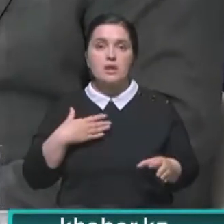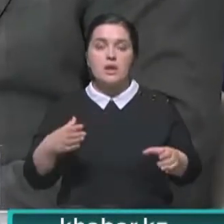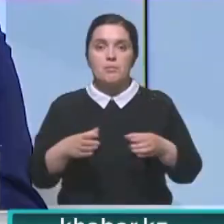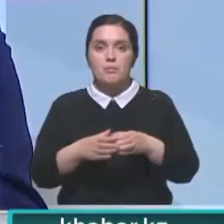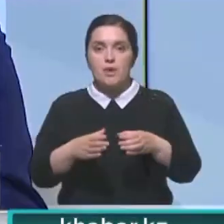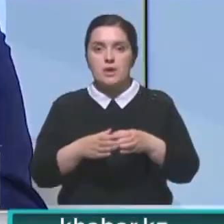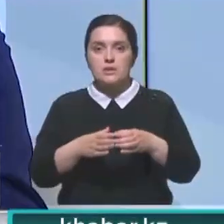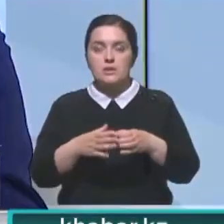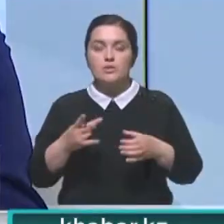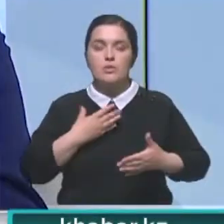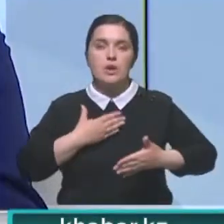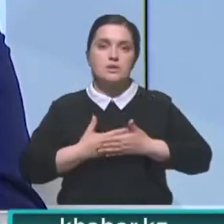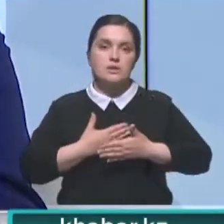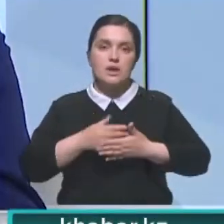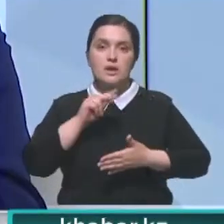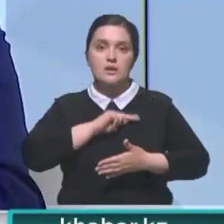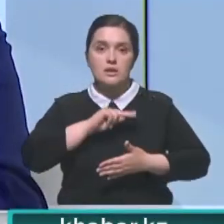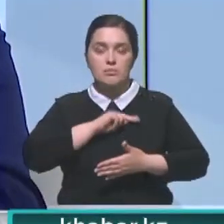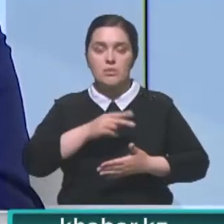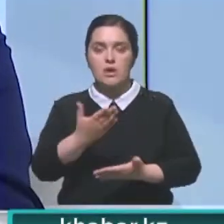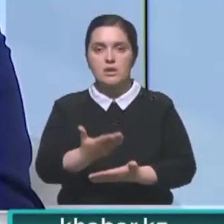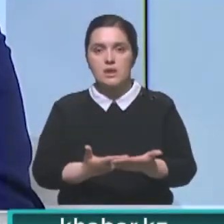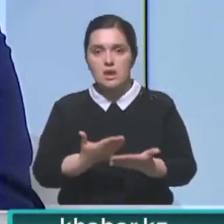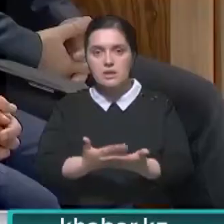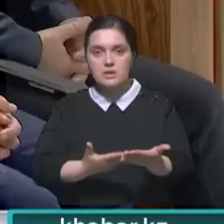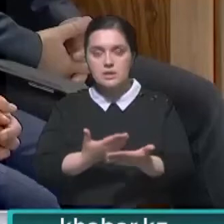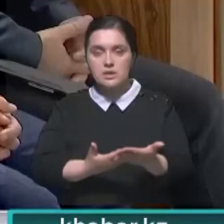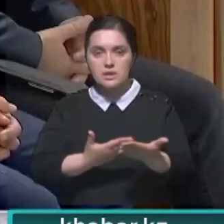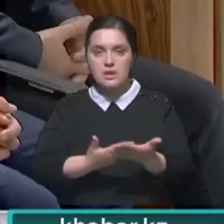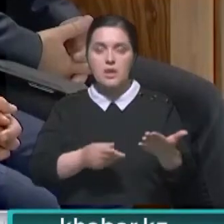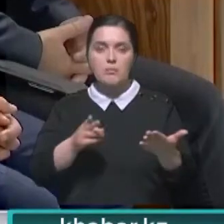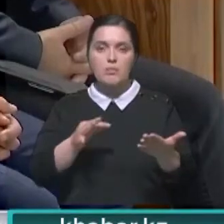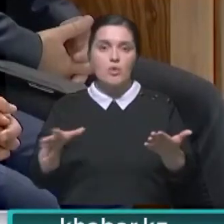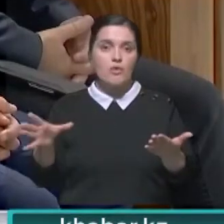включилась активно в эту работу и проводит разъяснительные встречи по всей стране.